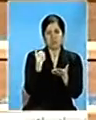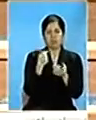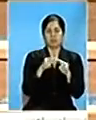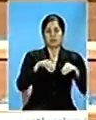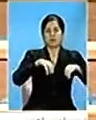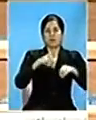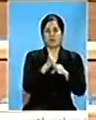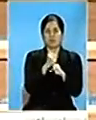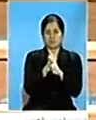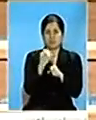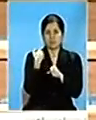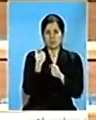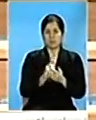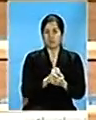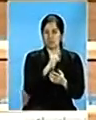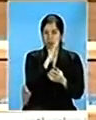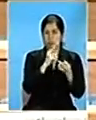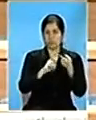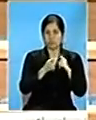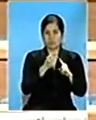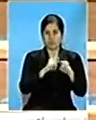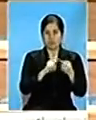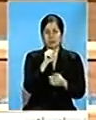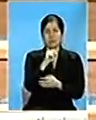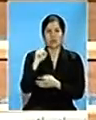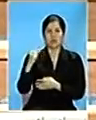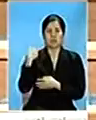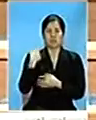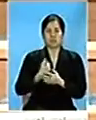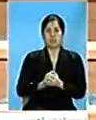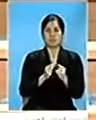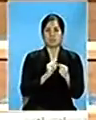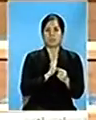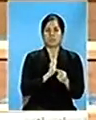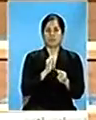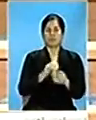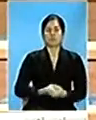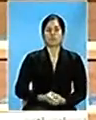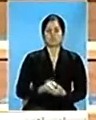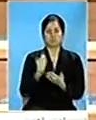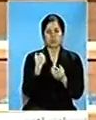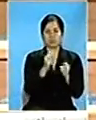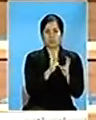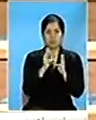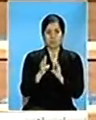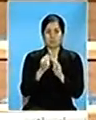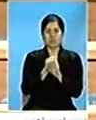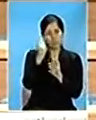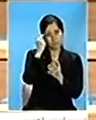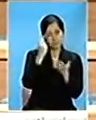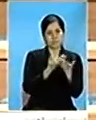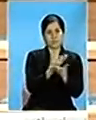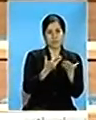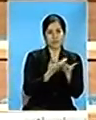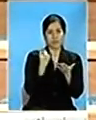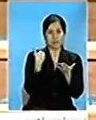ติและถ้าเพื่อนสมาชิกสภาผู้แทนราษฎรที่มีใจเป็นธรรมนำแนวคิดของสภาพัฒนาการเมือง